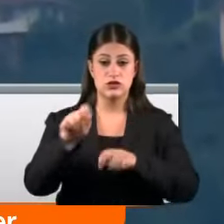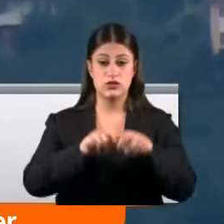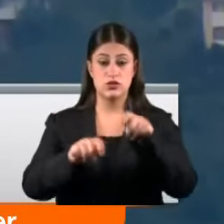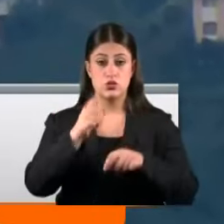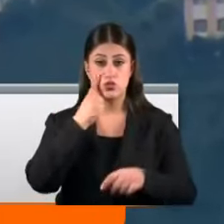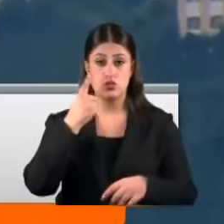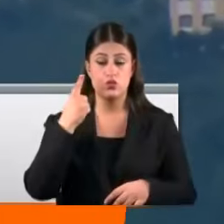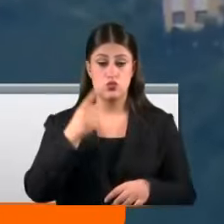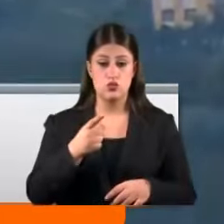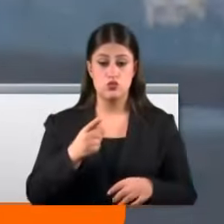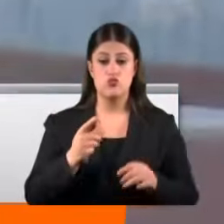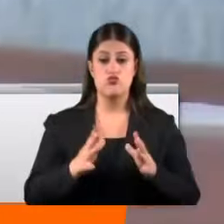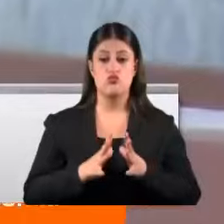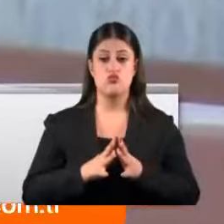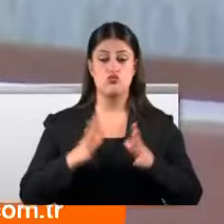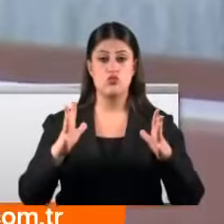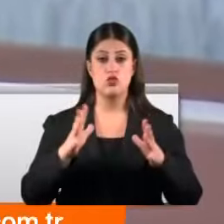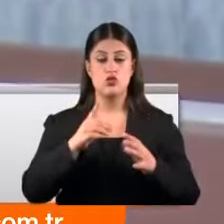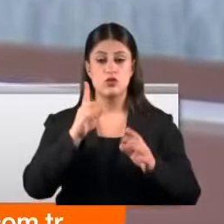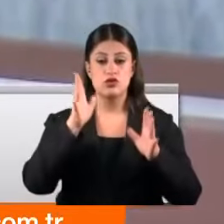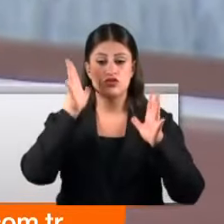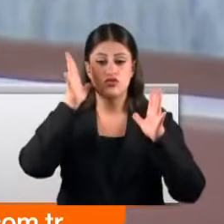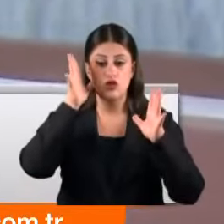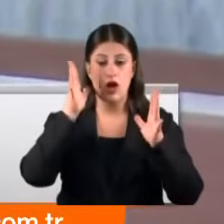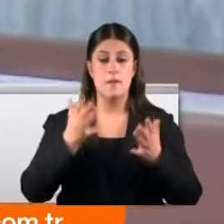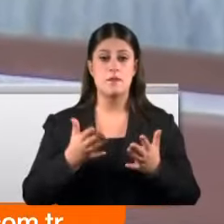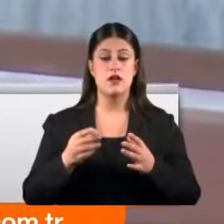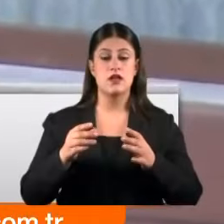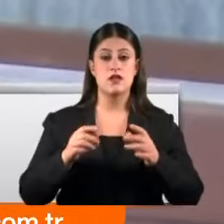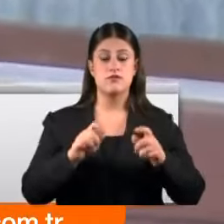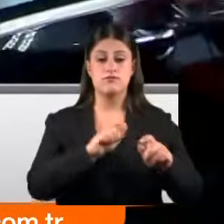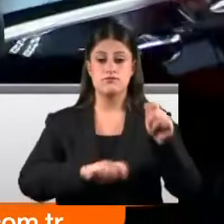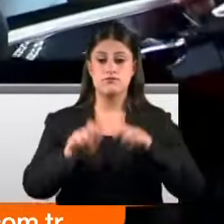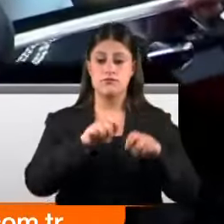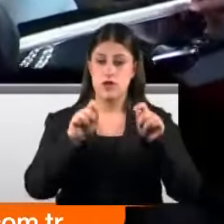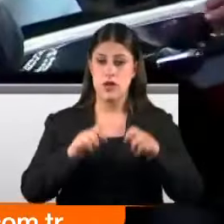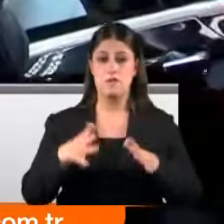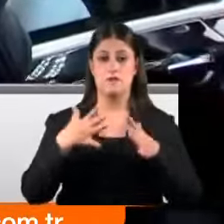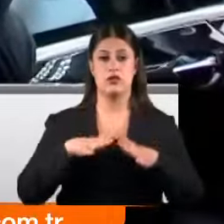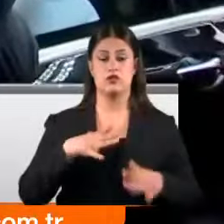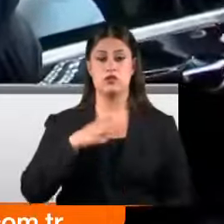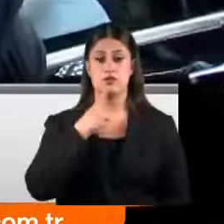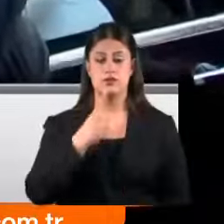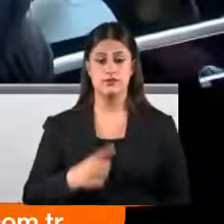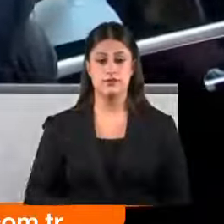büyükçe bir camiyi yapalım istiyoruz.